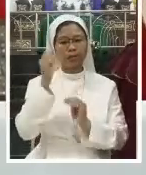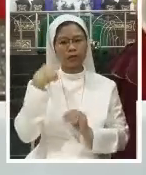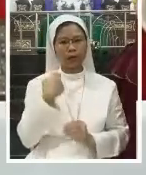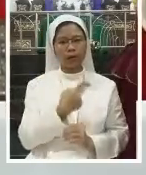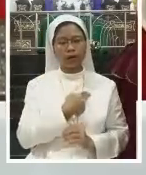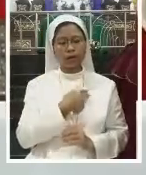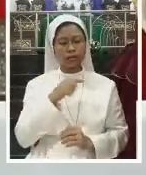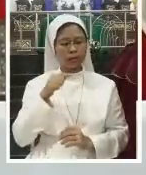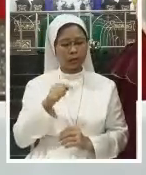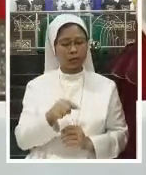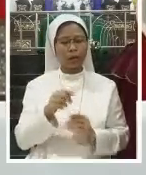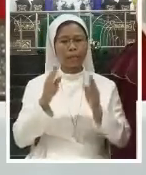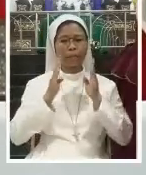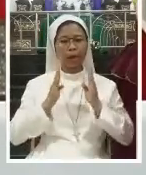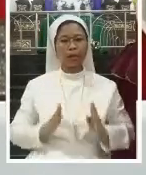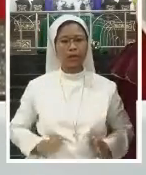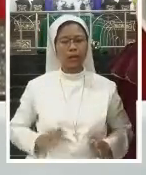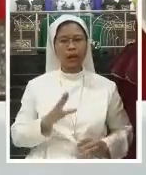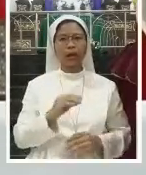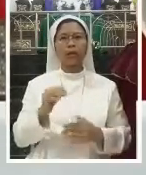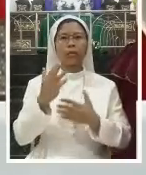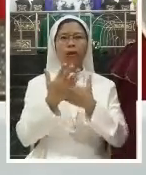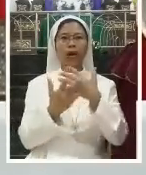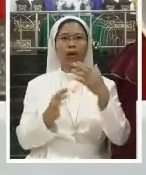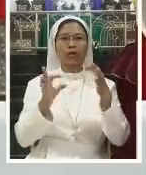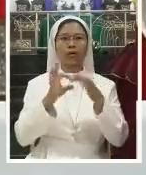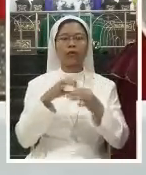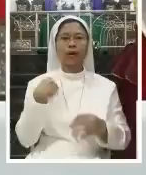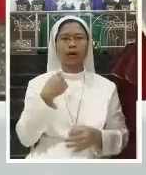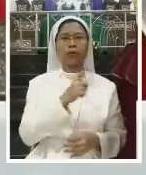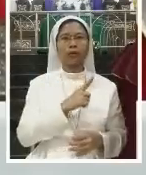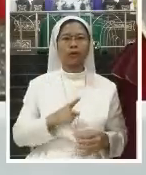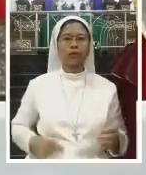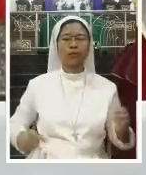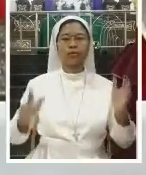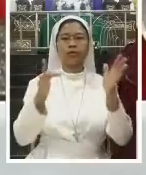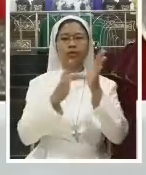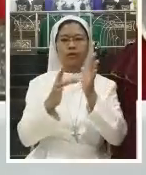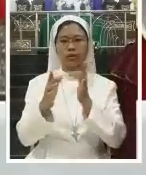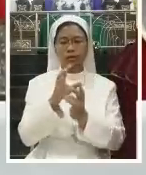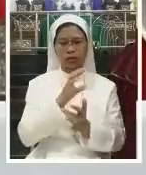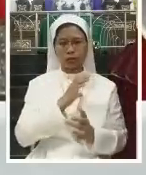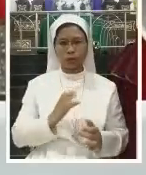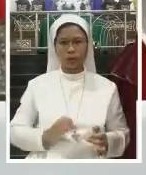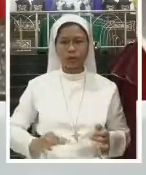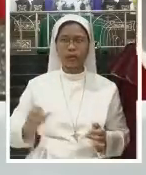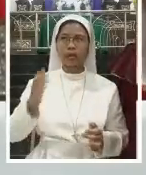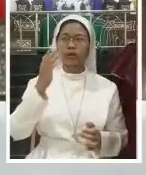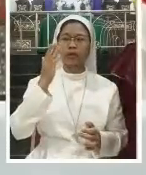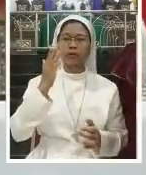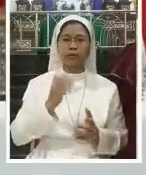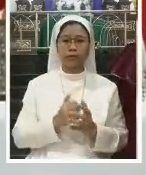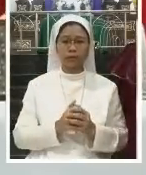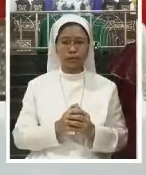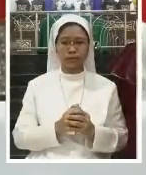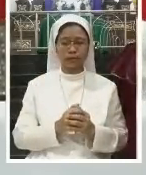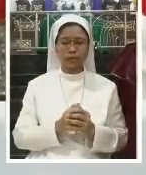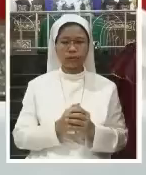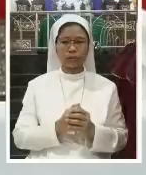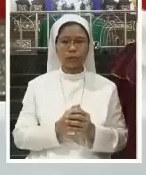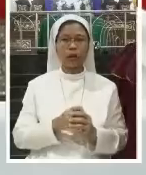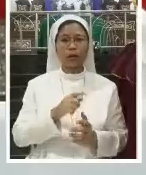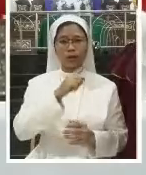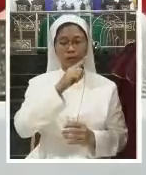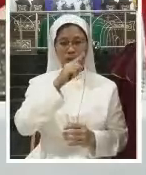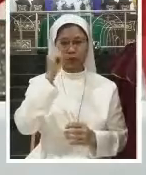mo, maginhawa kasindugo, kansamong kagurangnan na si Yesu Kristo.